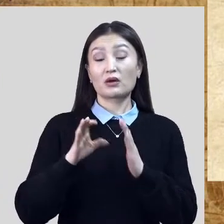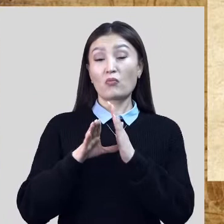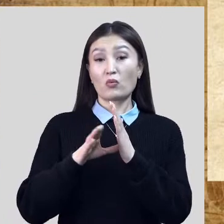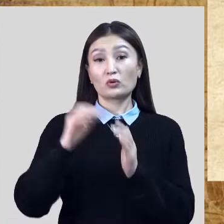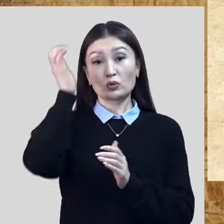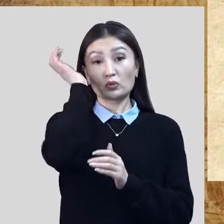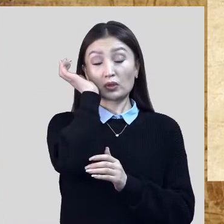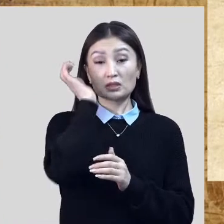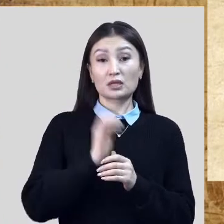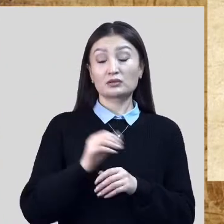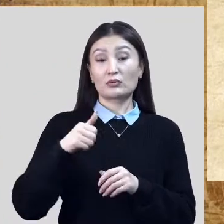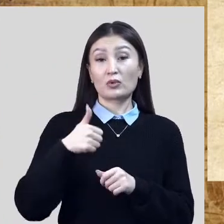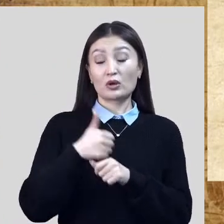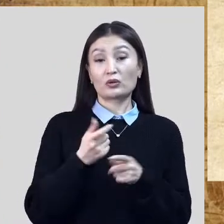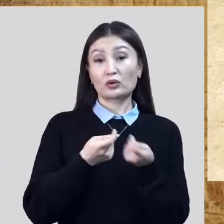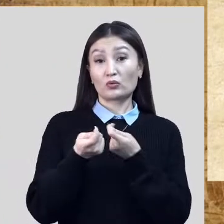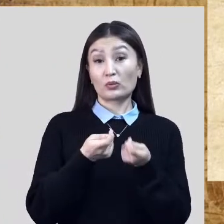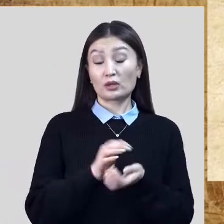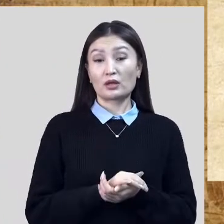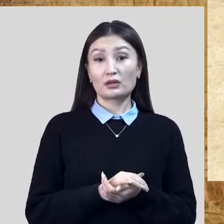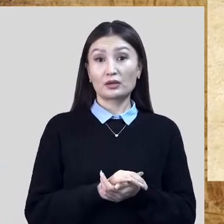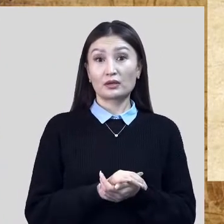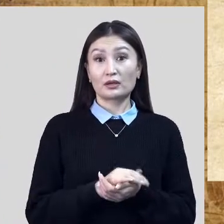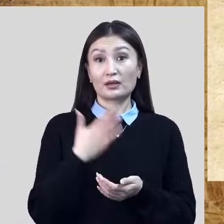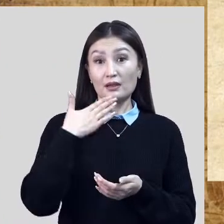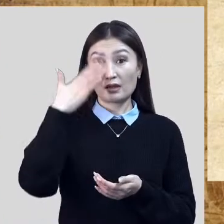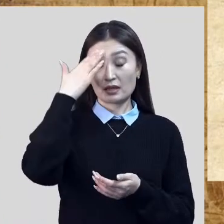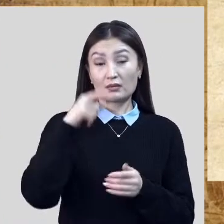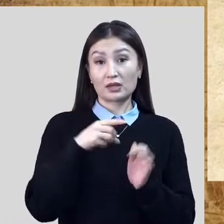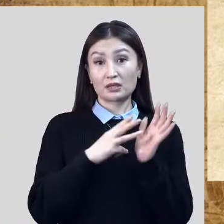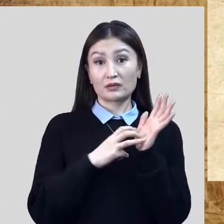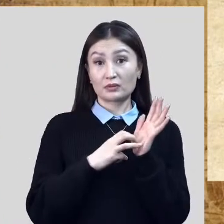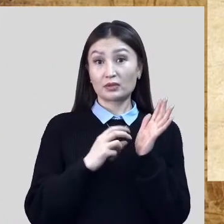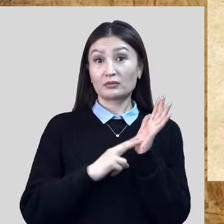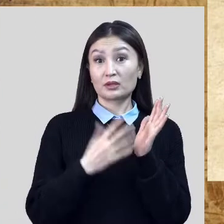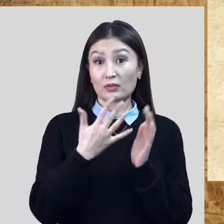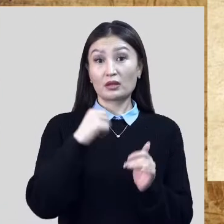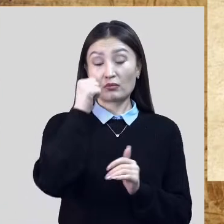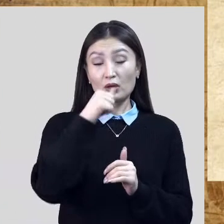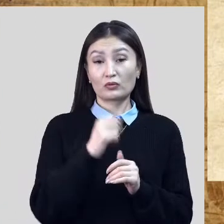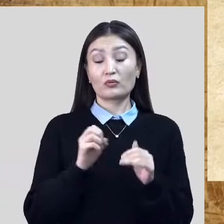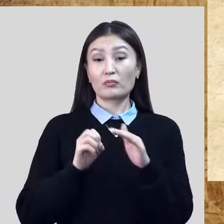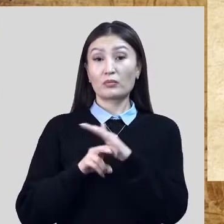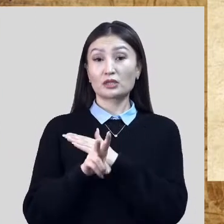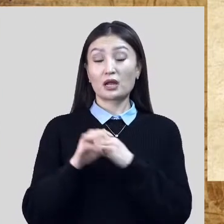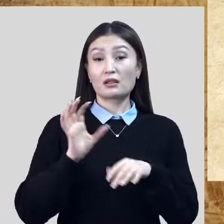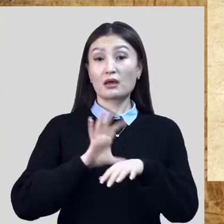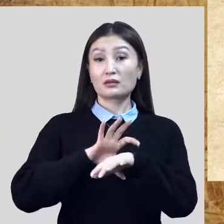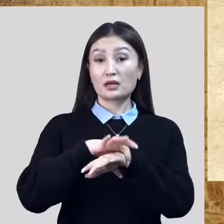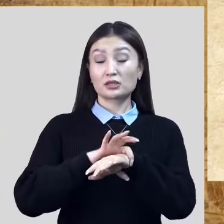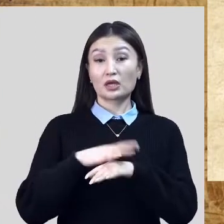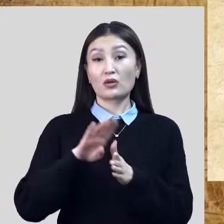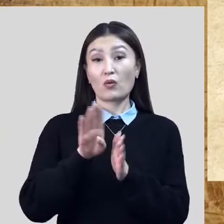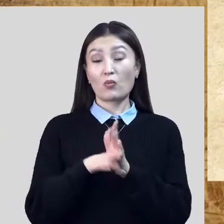помощью к туркестанскому генерал-губернатору и летом 1875 году бежал в Ташкент